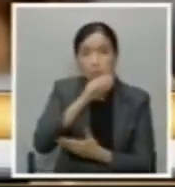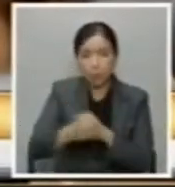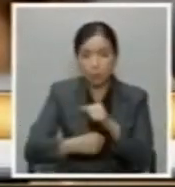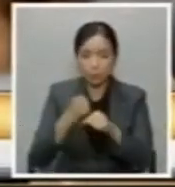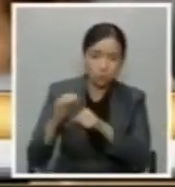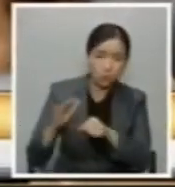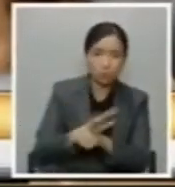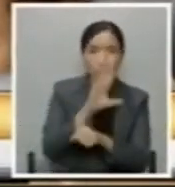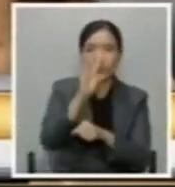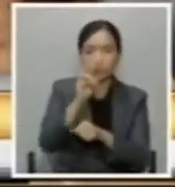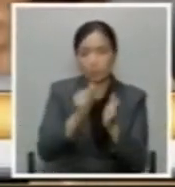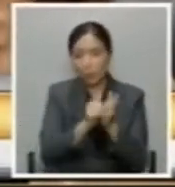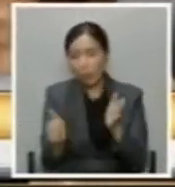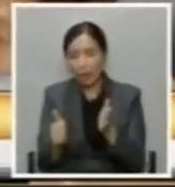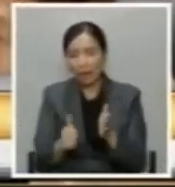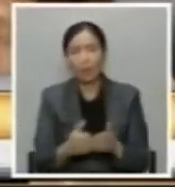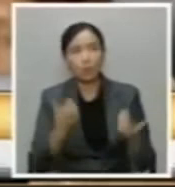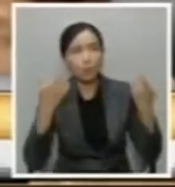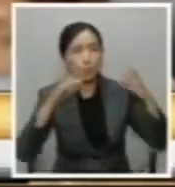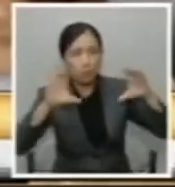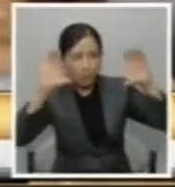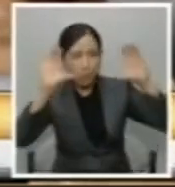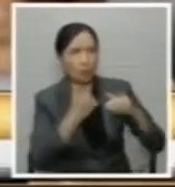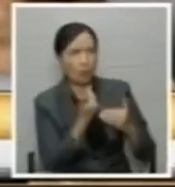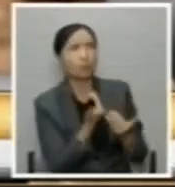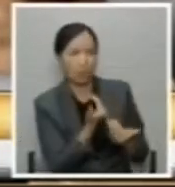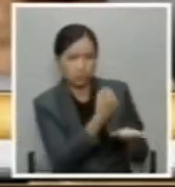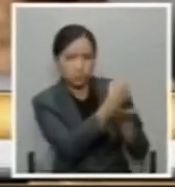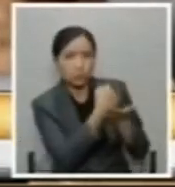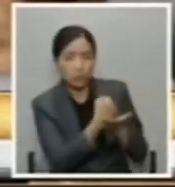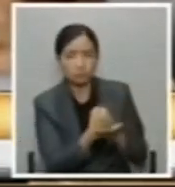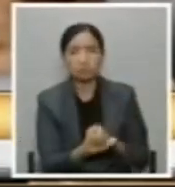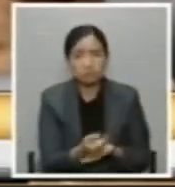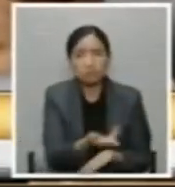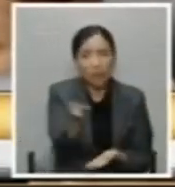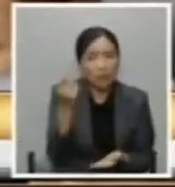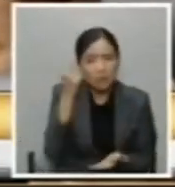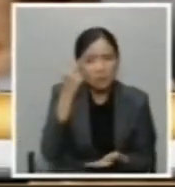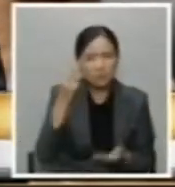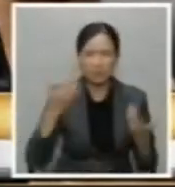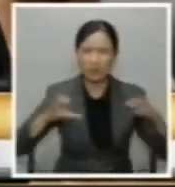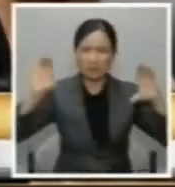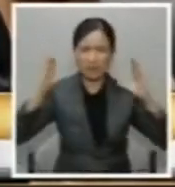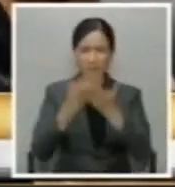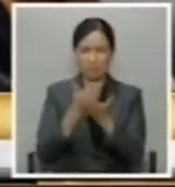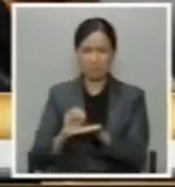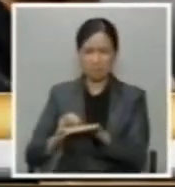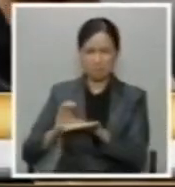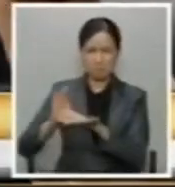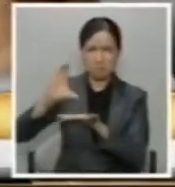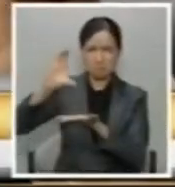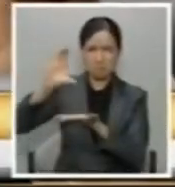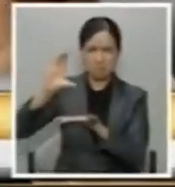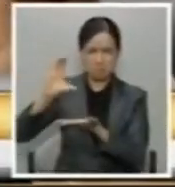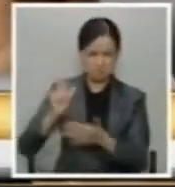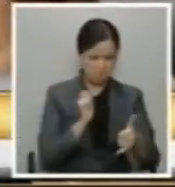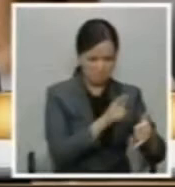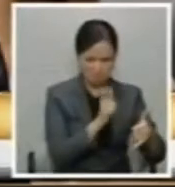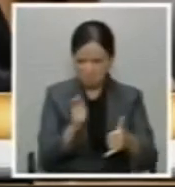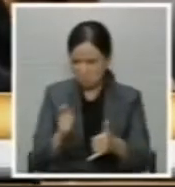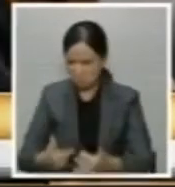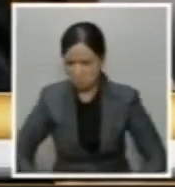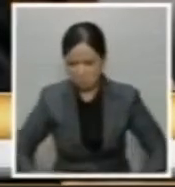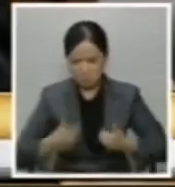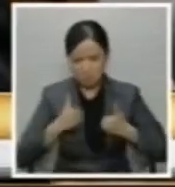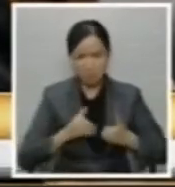ษียณซึ่งเราก็รู้กันอยู่ครับว่ารัฐบาลไม่มีเงินมากพอแน่นอนนะครับที่จะรักษาคุณภาพชีวิตให้กับ